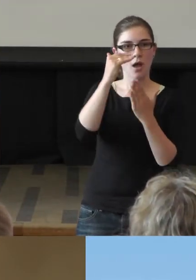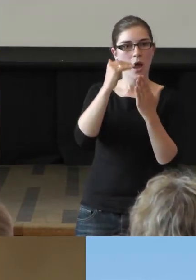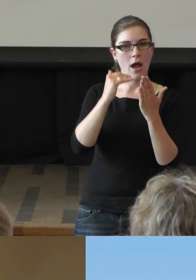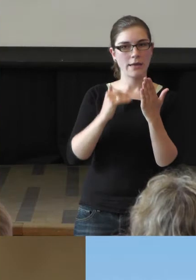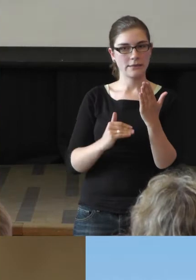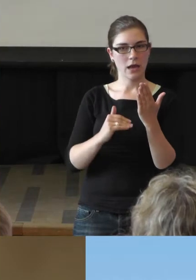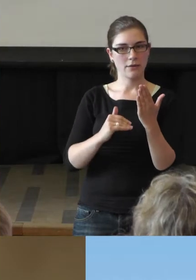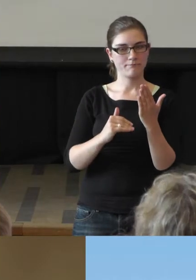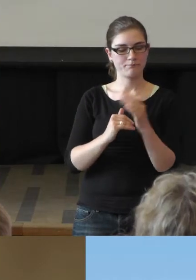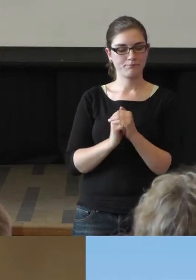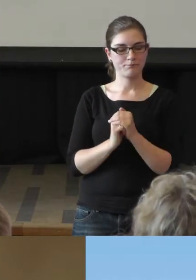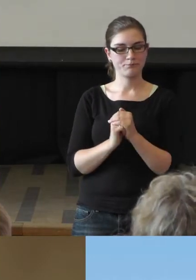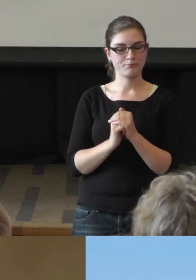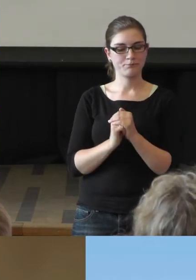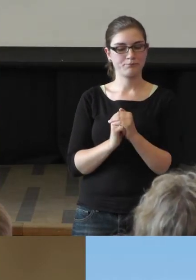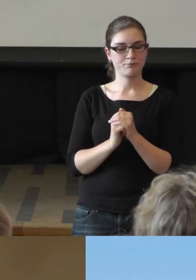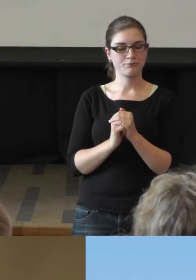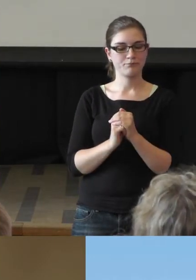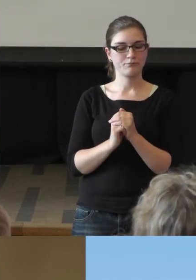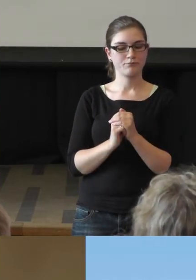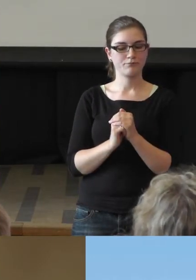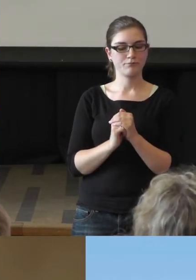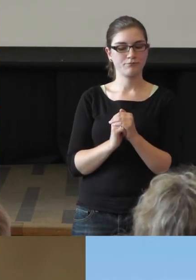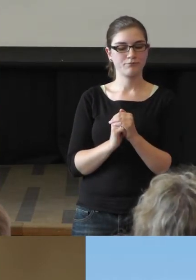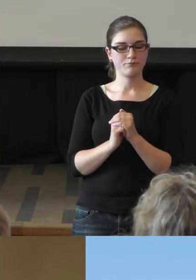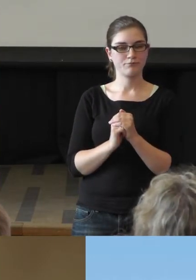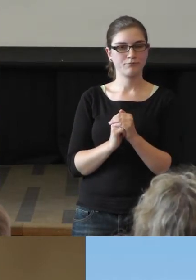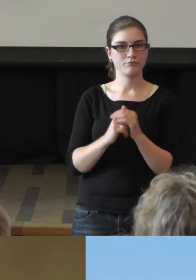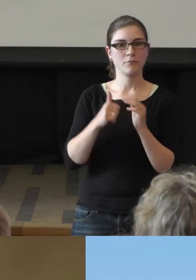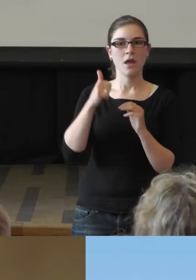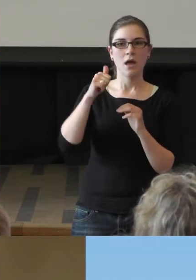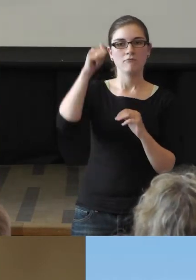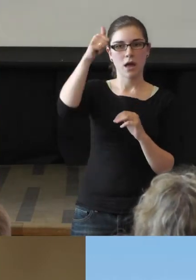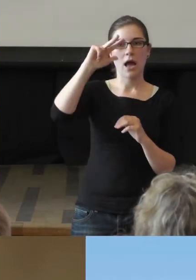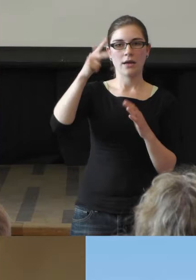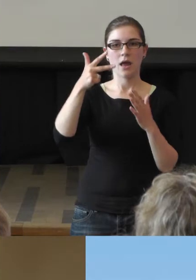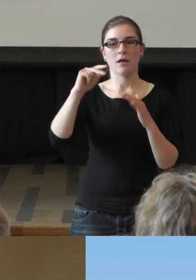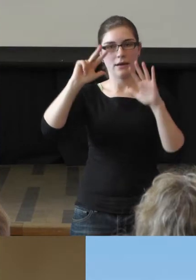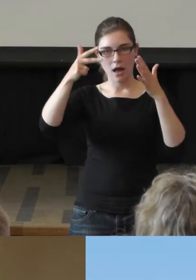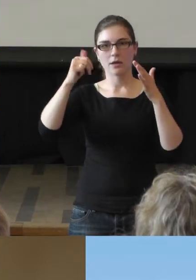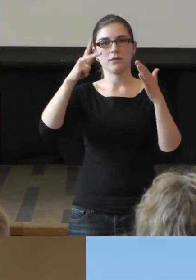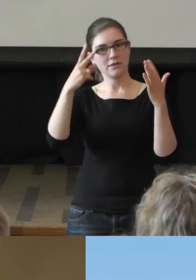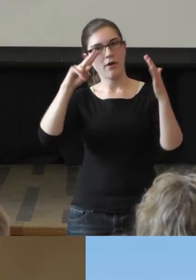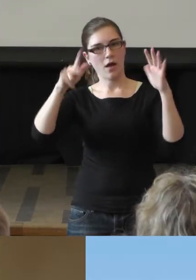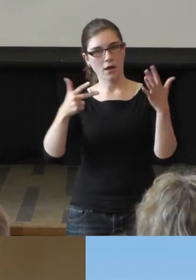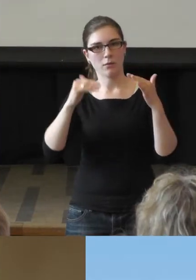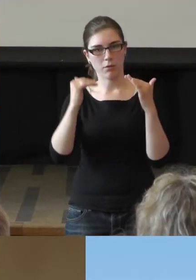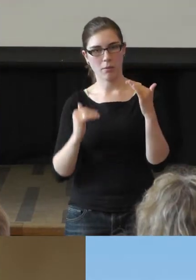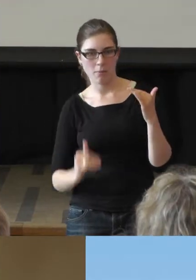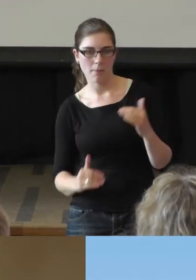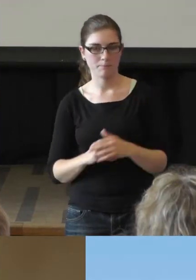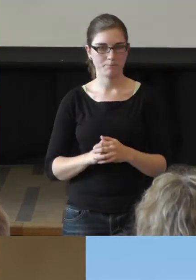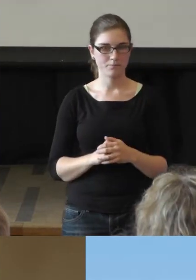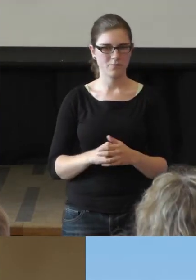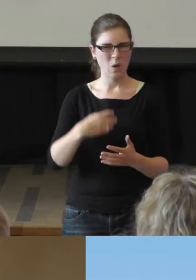Achtel, das ist ein Achtel, zwei Achtel, drei Achtel, vier Achtel, fünf Achtel. Wenn jetzt der Patient zum Beispiel